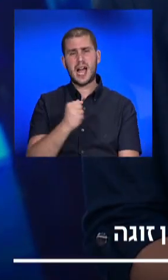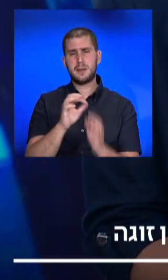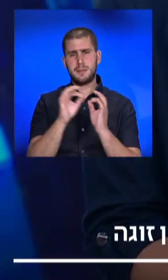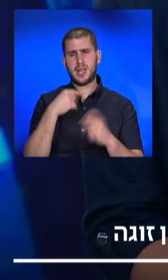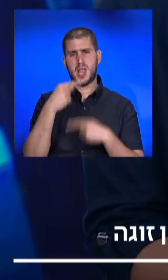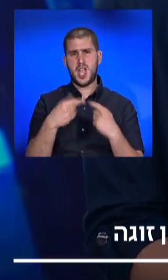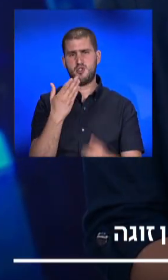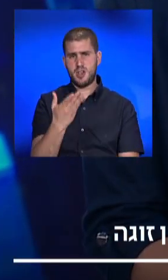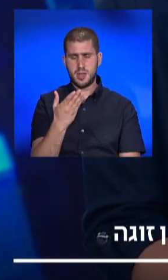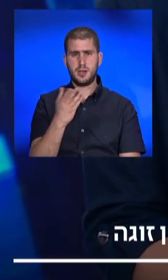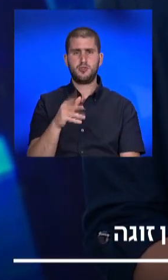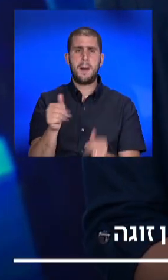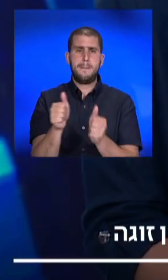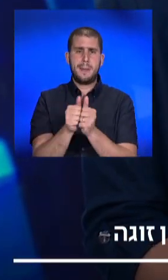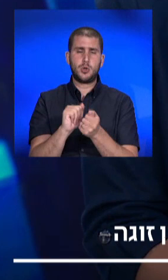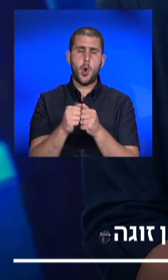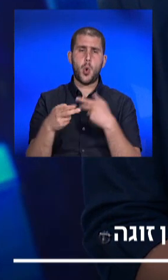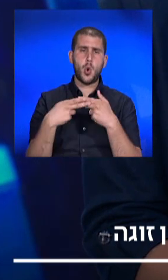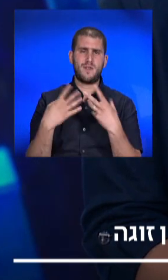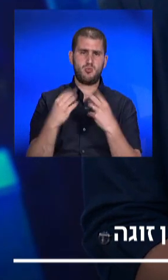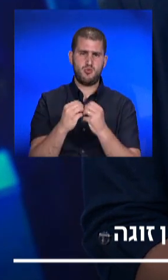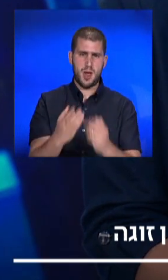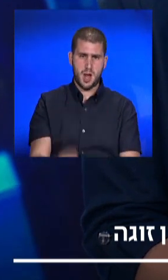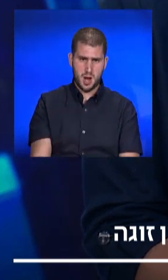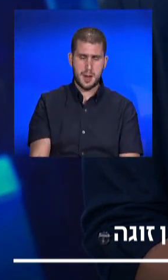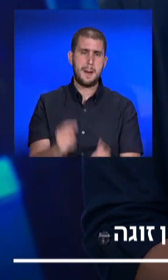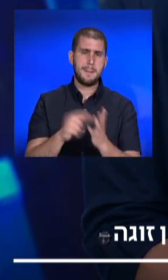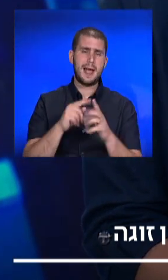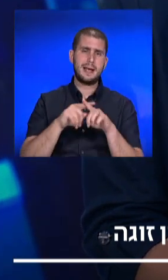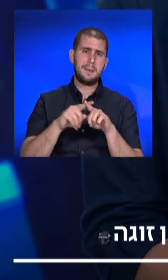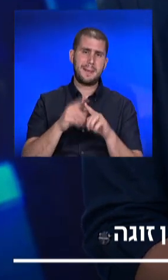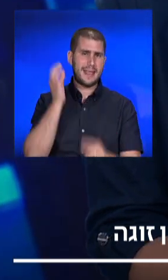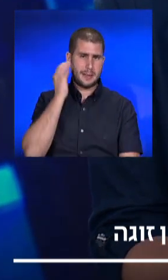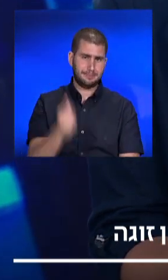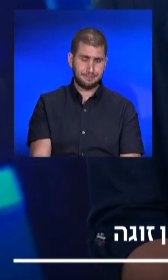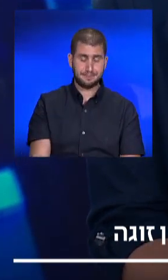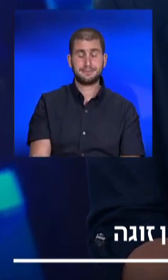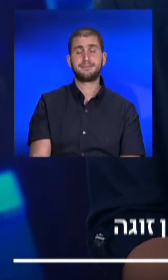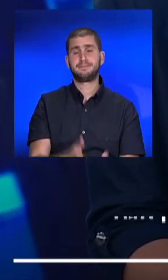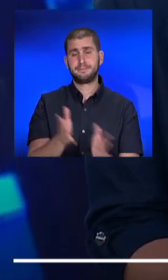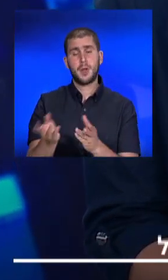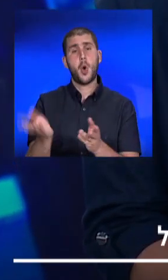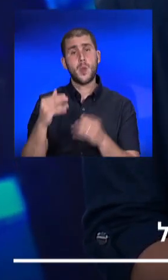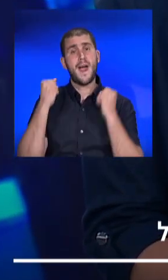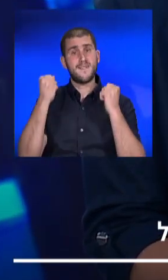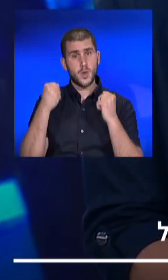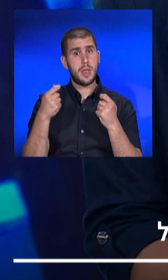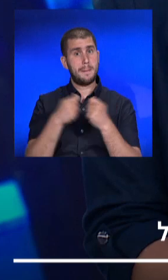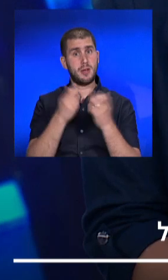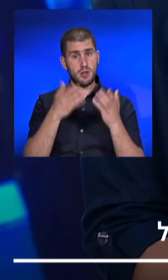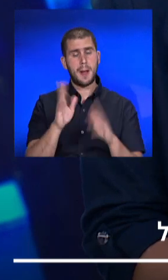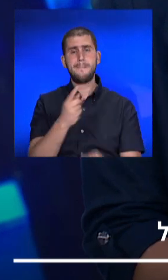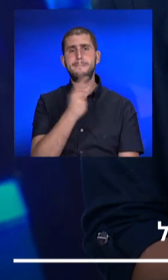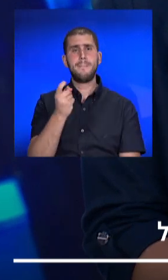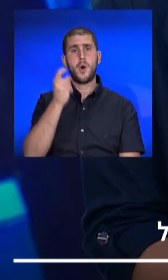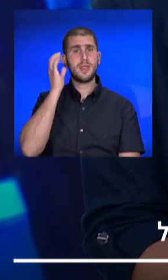הזאת בידי בן זוג או קרוב משפחה אחר על רקע מגדרי. בהקשר הזה, עוד הפגנות גם הערב, מאות נשים